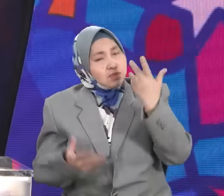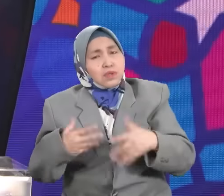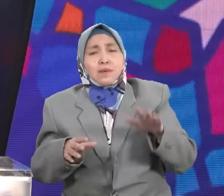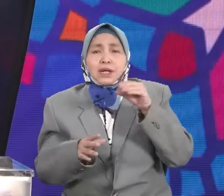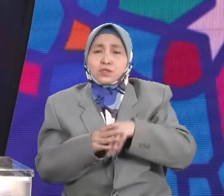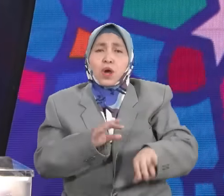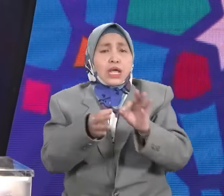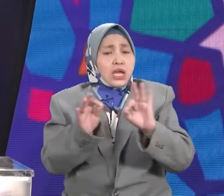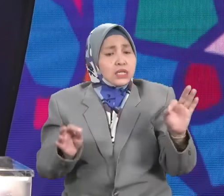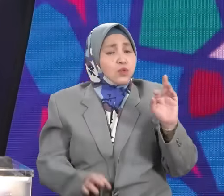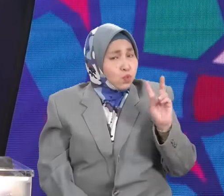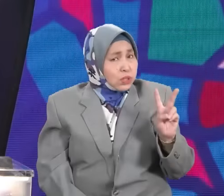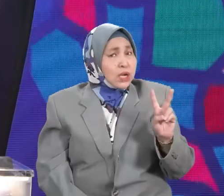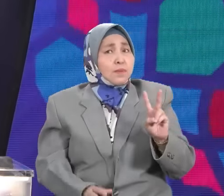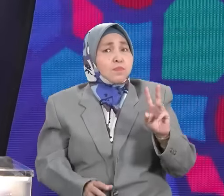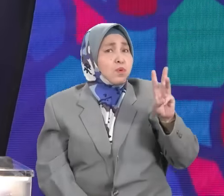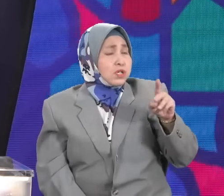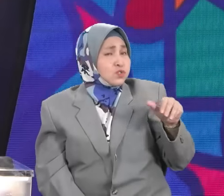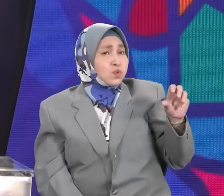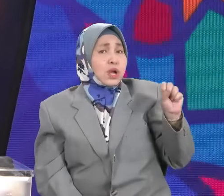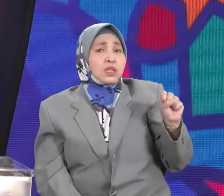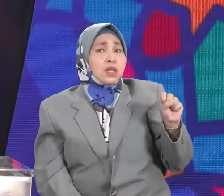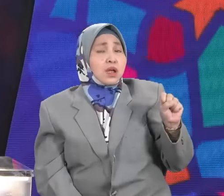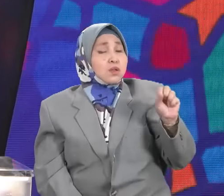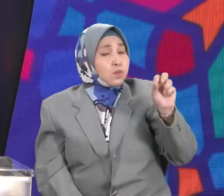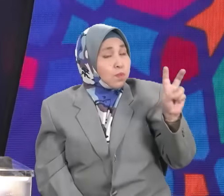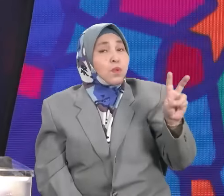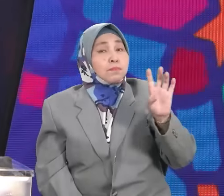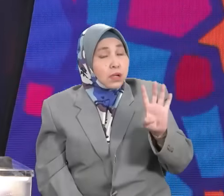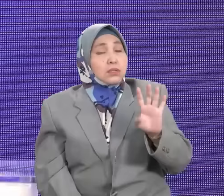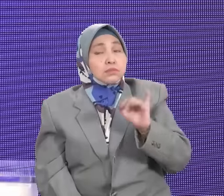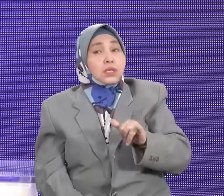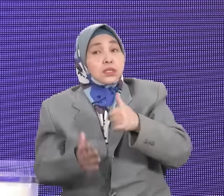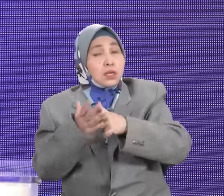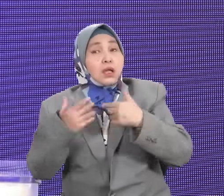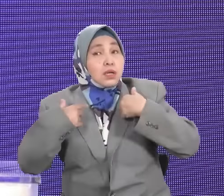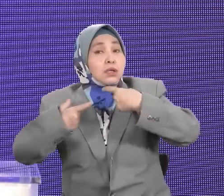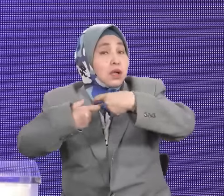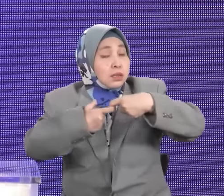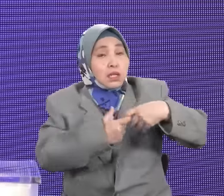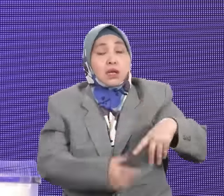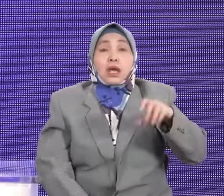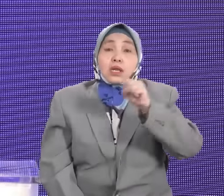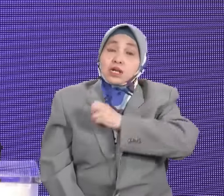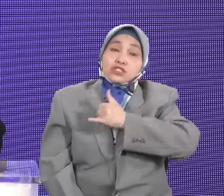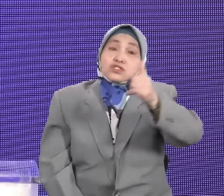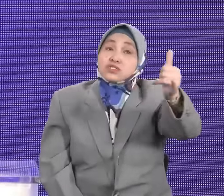bagian kedua bagian 24 dan ini ada kaitan dengan sofa